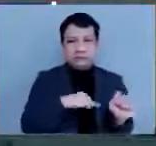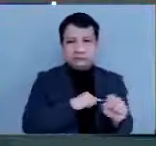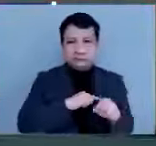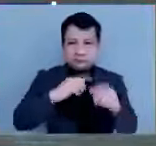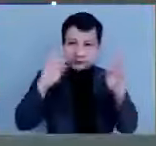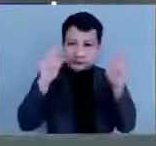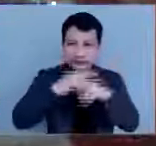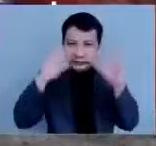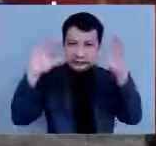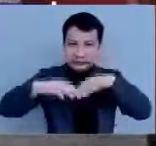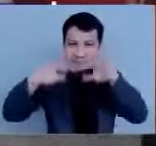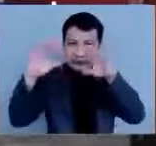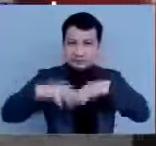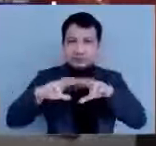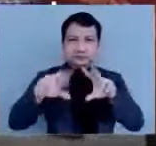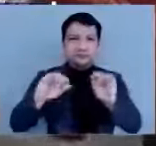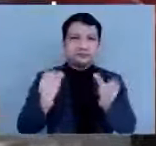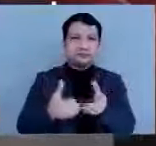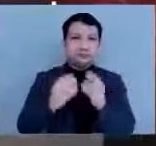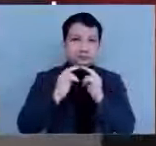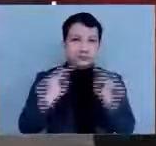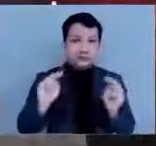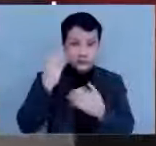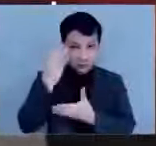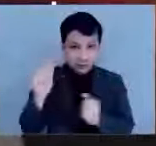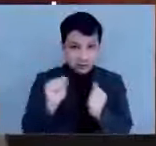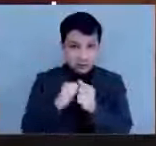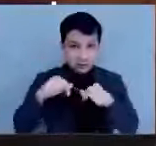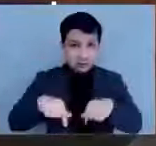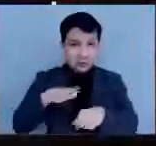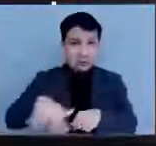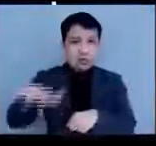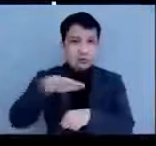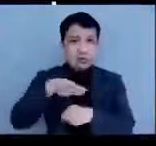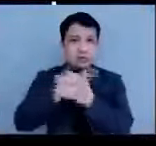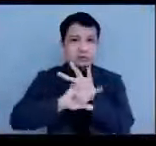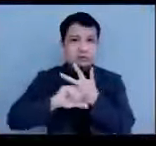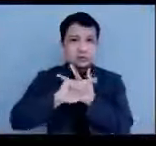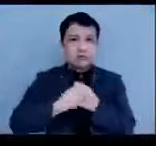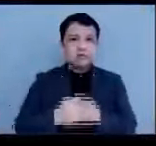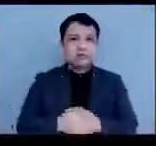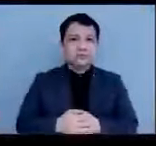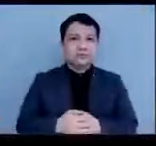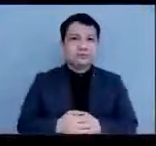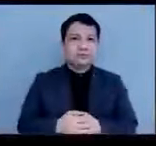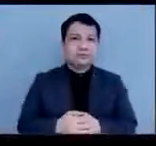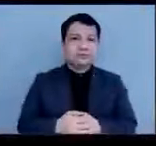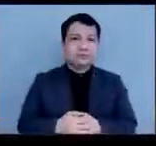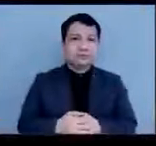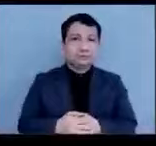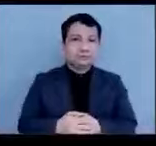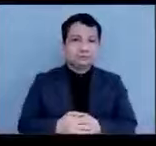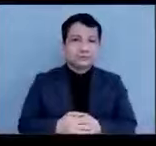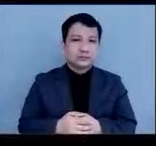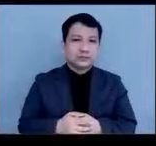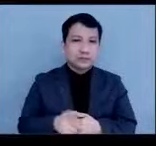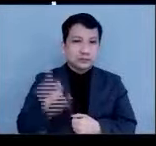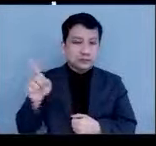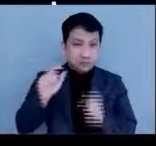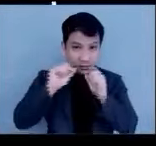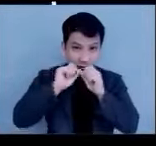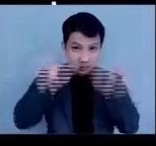hagupit ng bagyo, suspendido pa rin ang klase sa lahat ng antas sa buong Laguna. Ang bilis po umangat ng tubig. Nagulantang